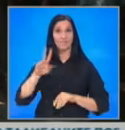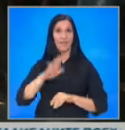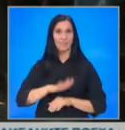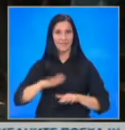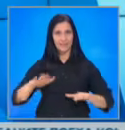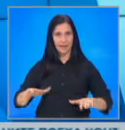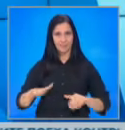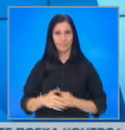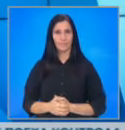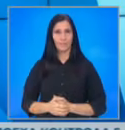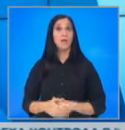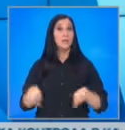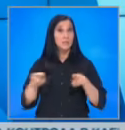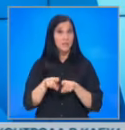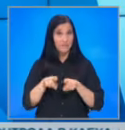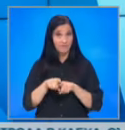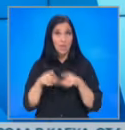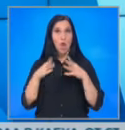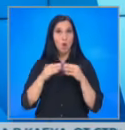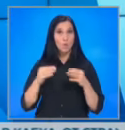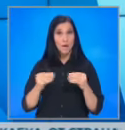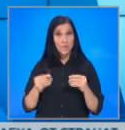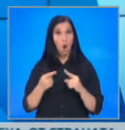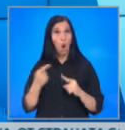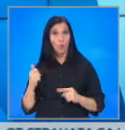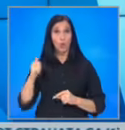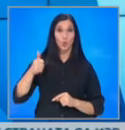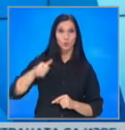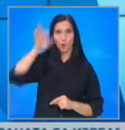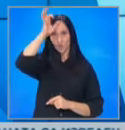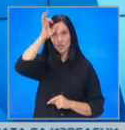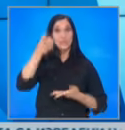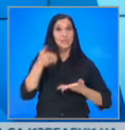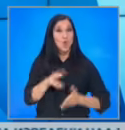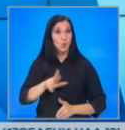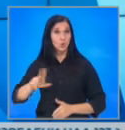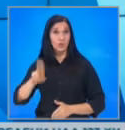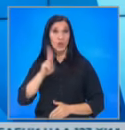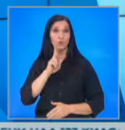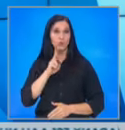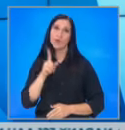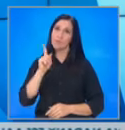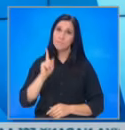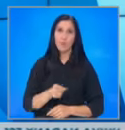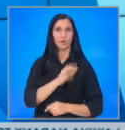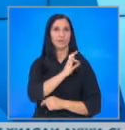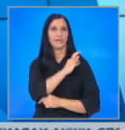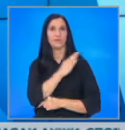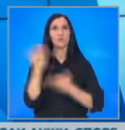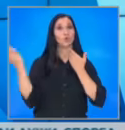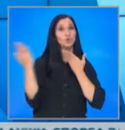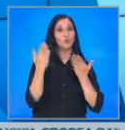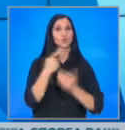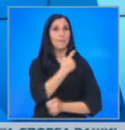деца. За сравнение, в Румъния от утре ученици, родители и учители ще могат да се вакцинират в